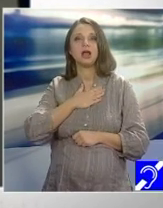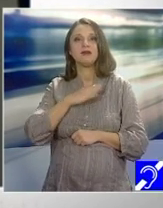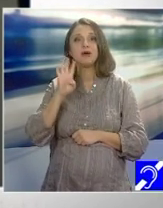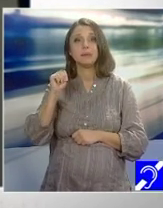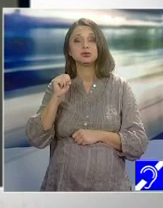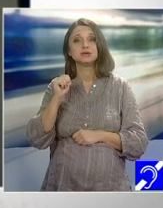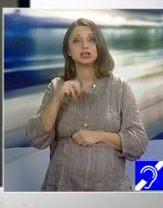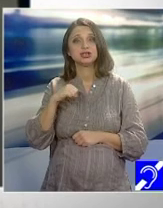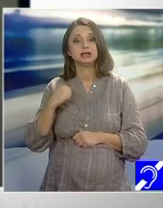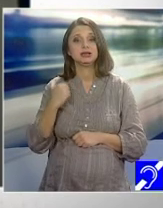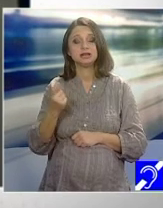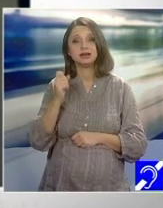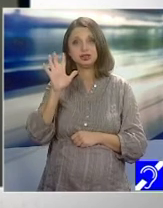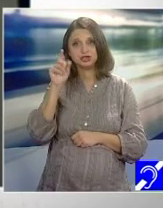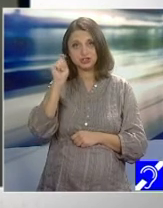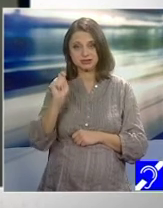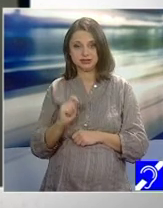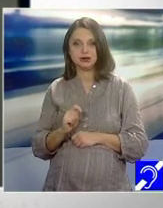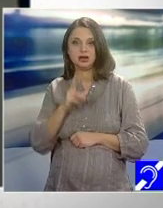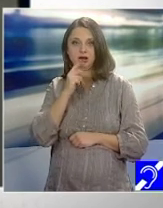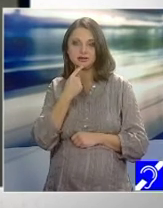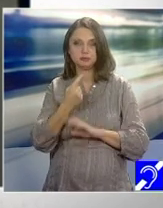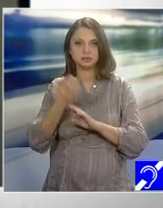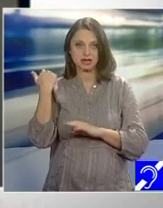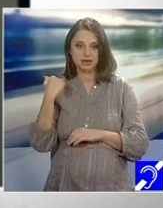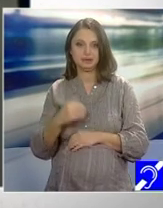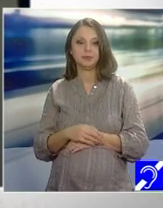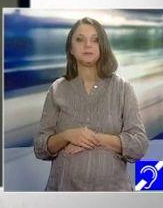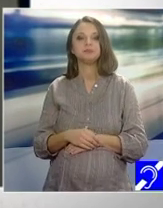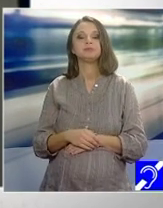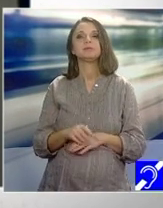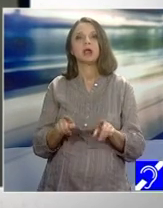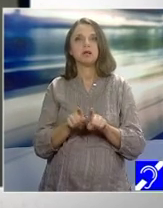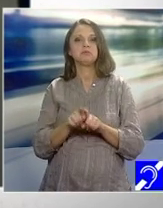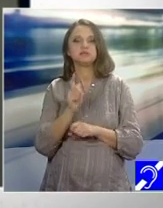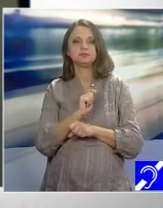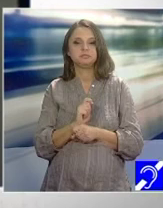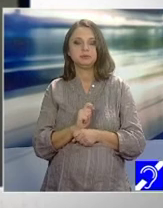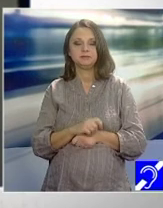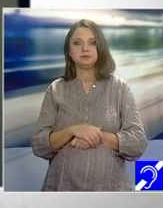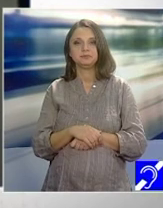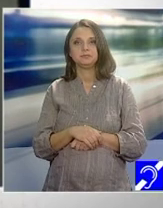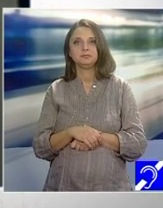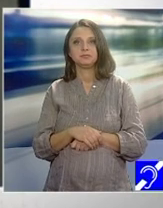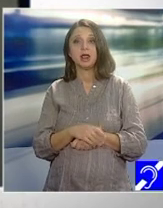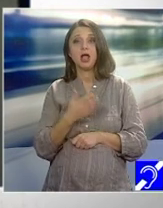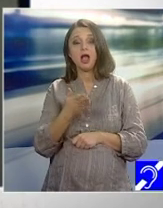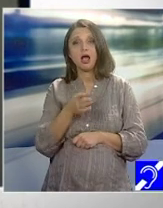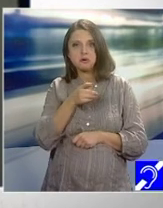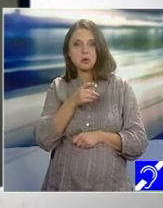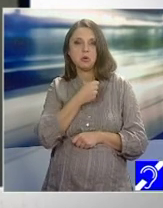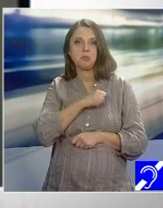cele 5 țări despre care vorbeam înainte, în cadrul aceluiași proiect Value the Difference, unde vom